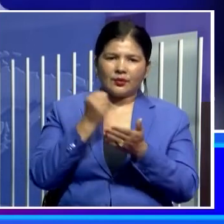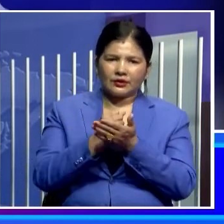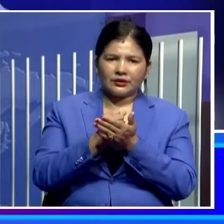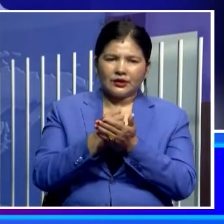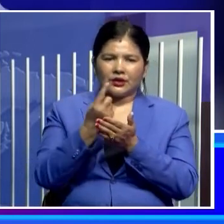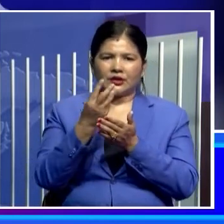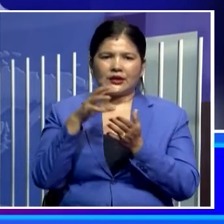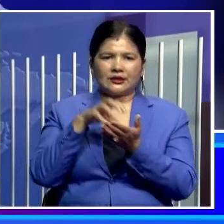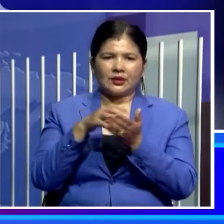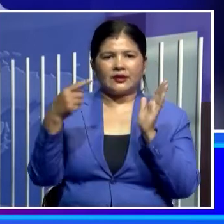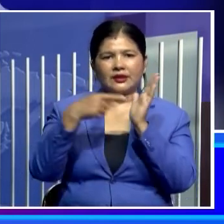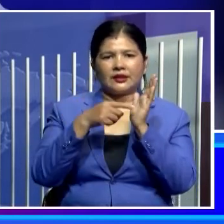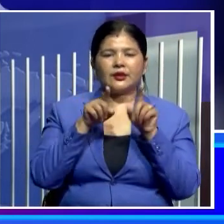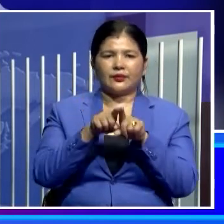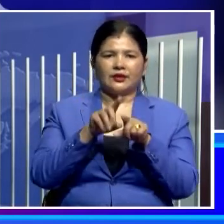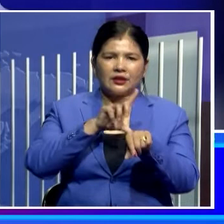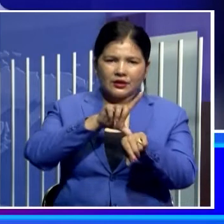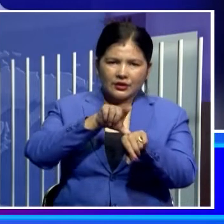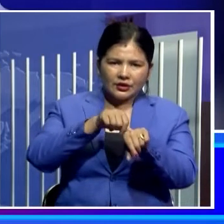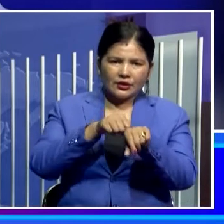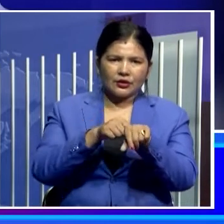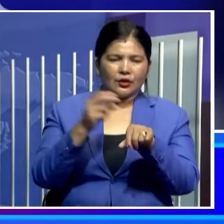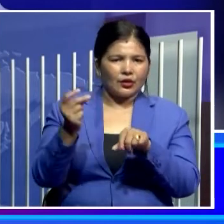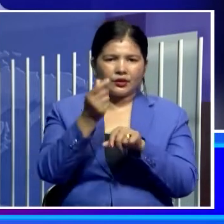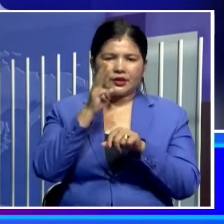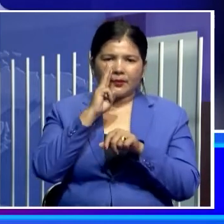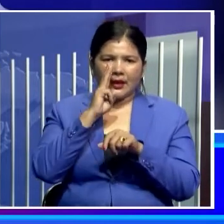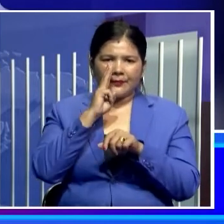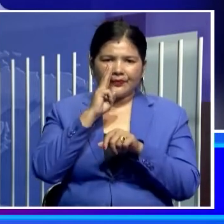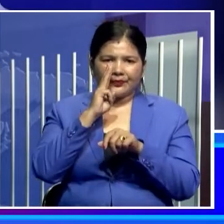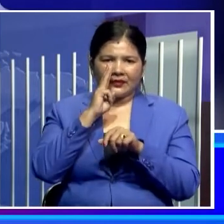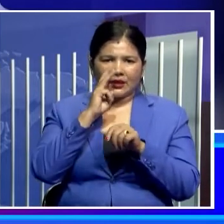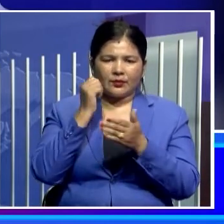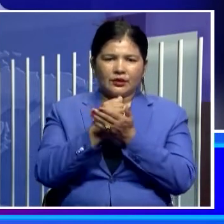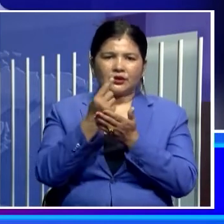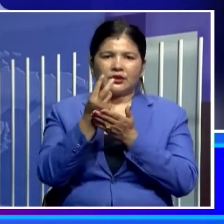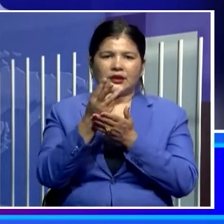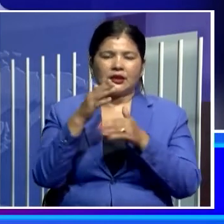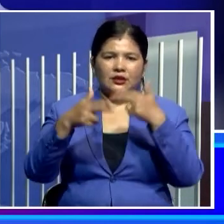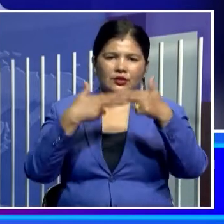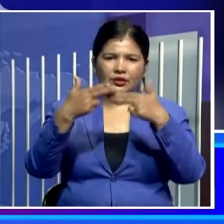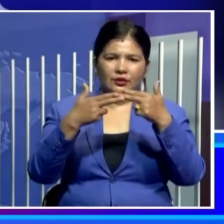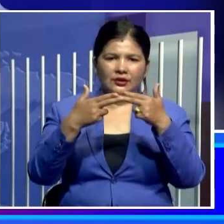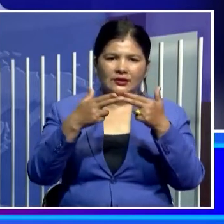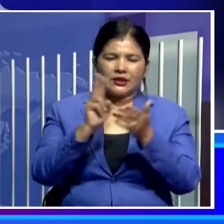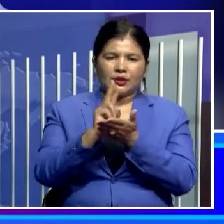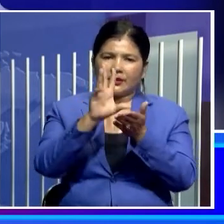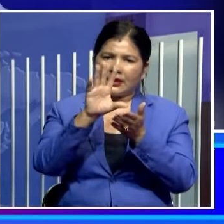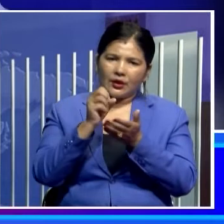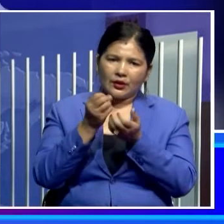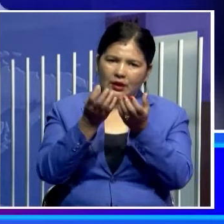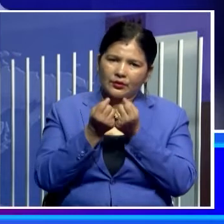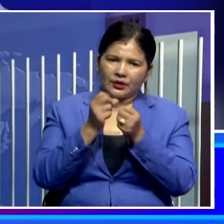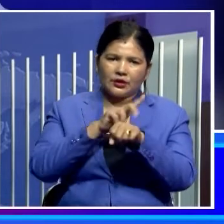पनि एकदमै सुस्त गतिमा मतगणना चलेको हुनाले नतिजा आउन केही ढिलाइ भएको छ।